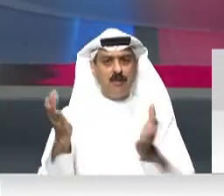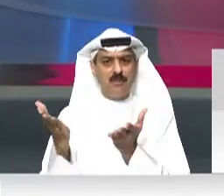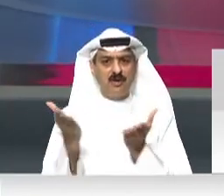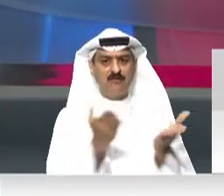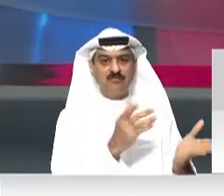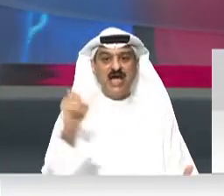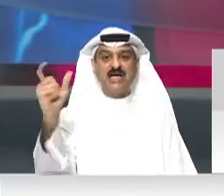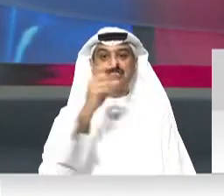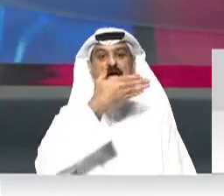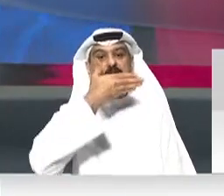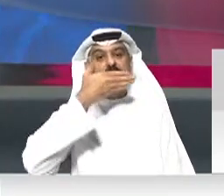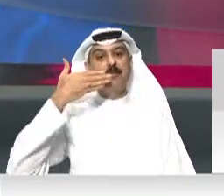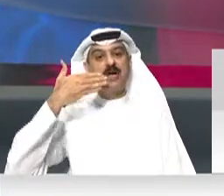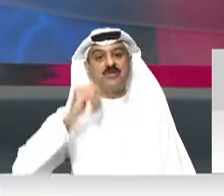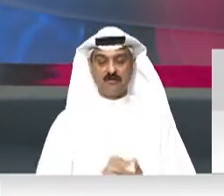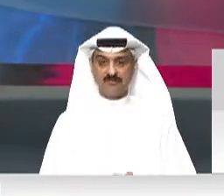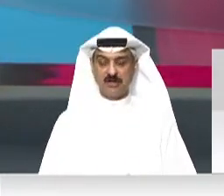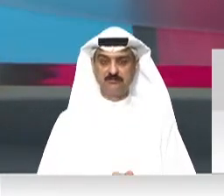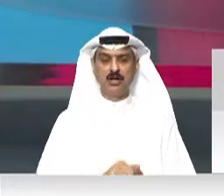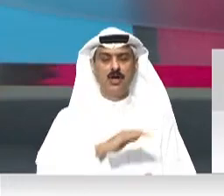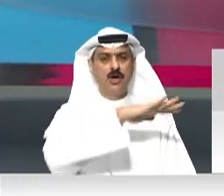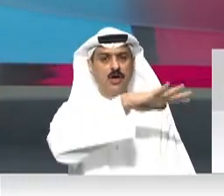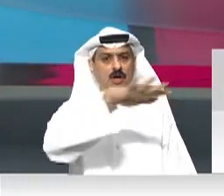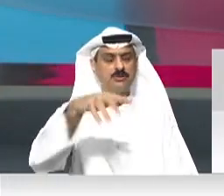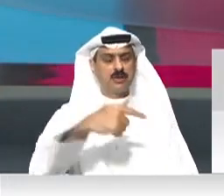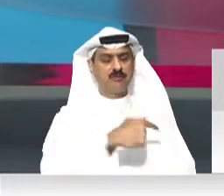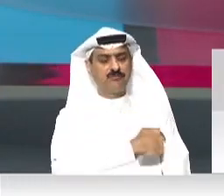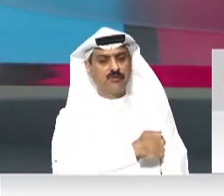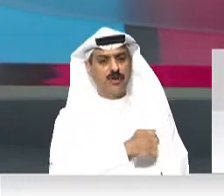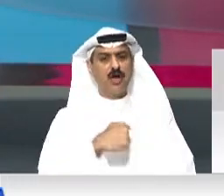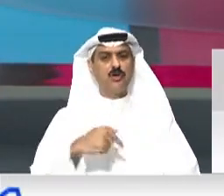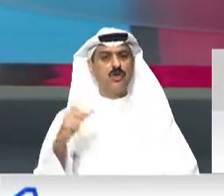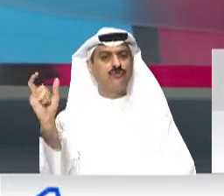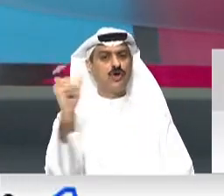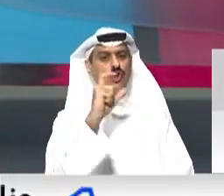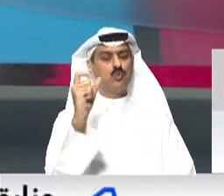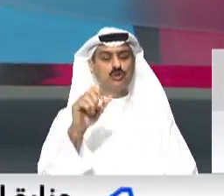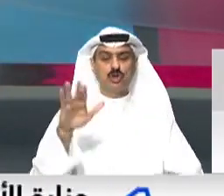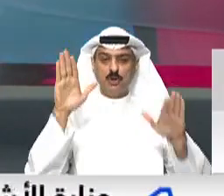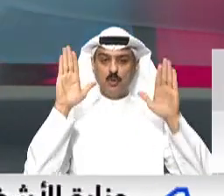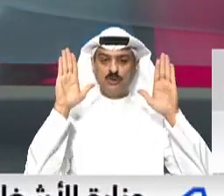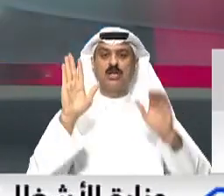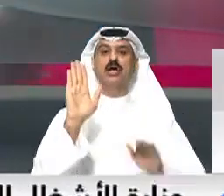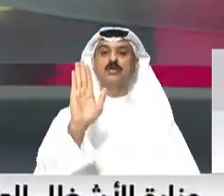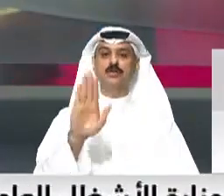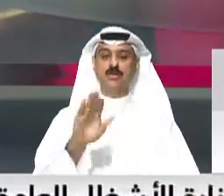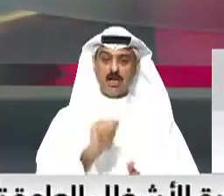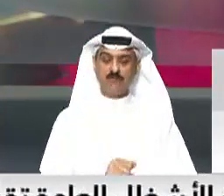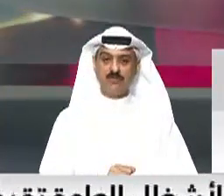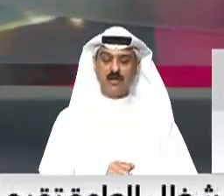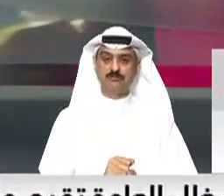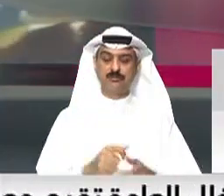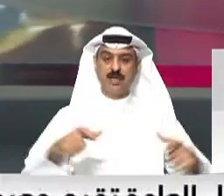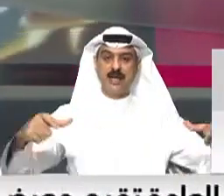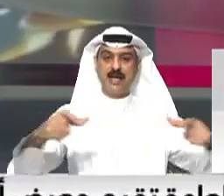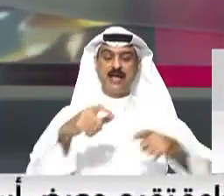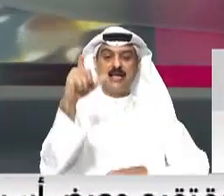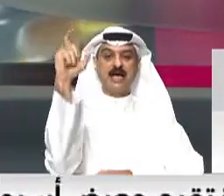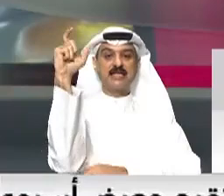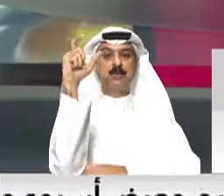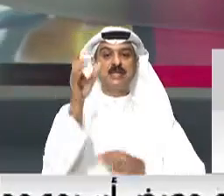الشهر الفضيل وتهيئة الأجواء الإيمانية لجمهور المصلين. نعم إيمان، وإدارة المسجد الكبير أبدت